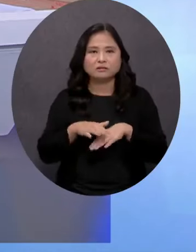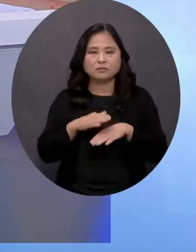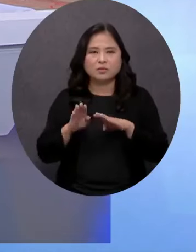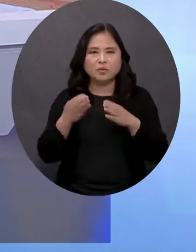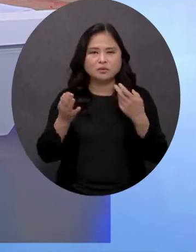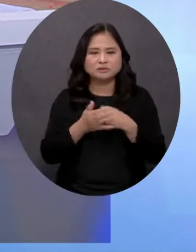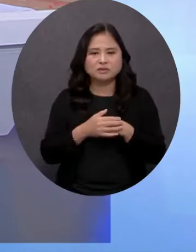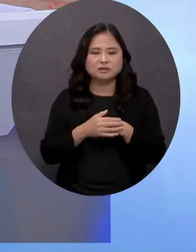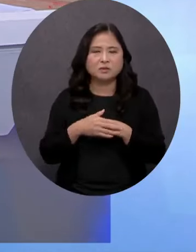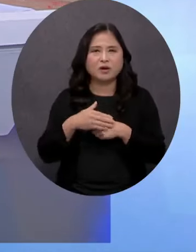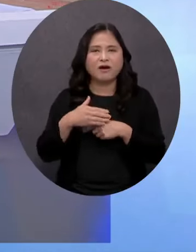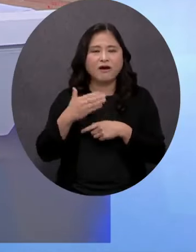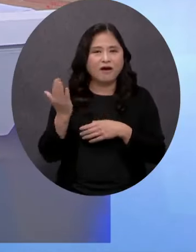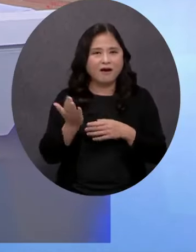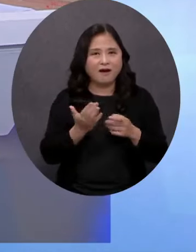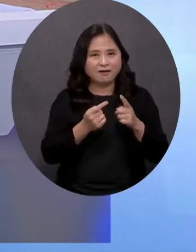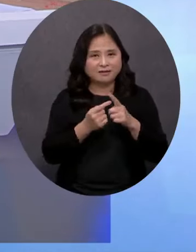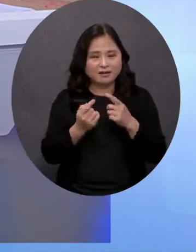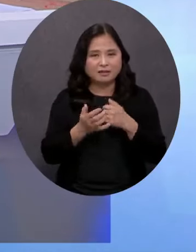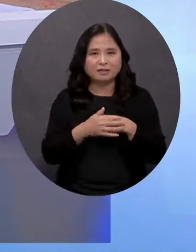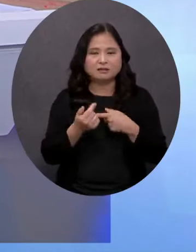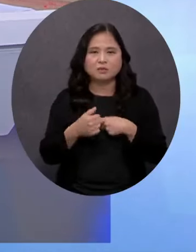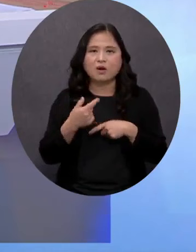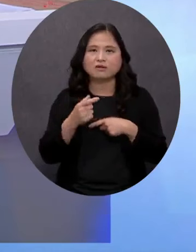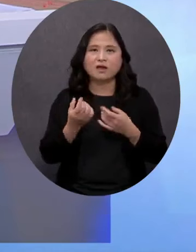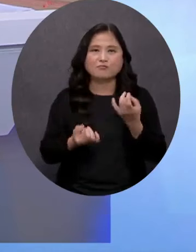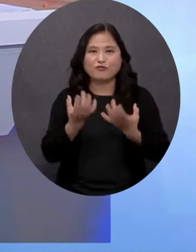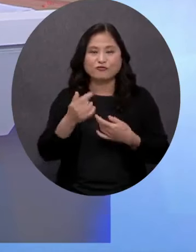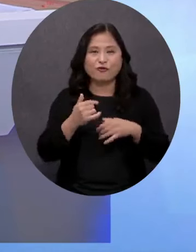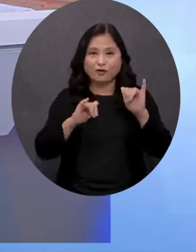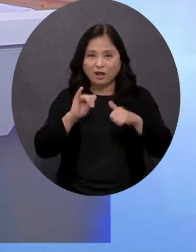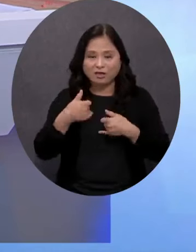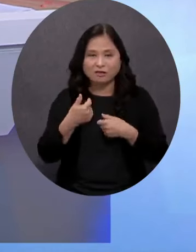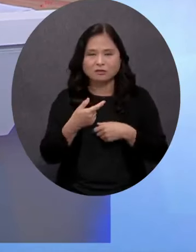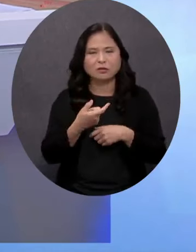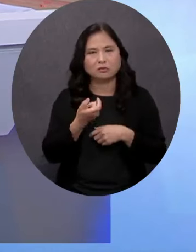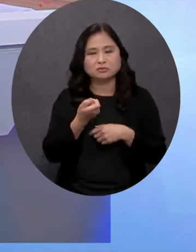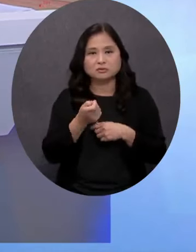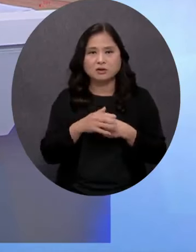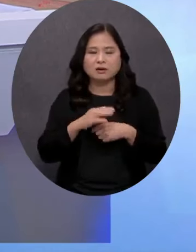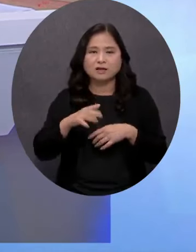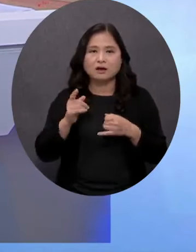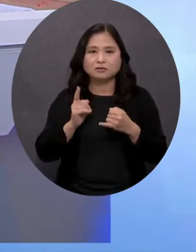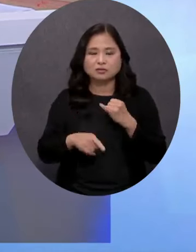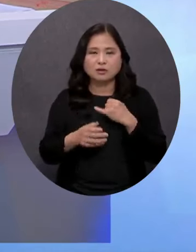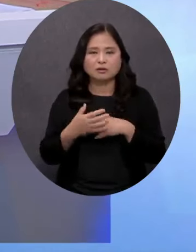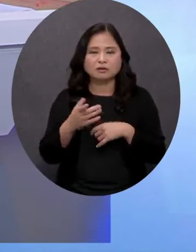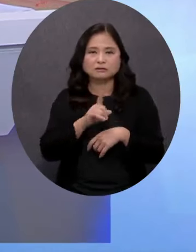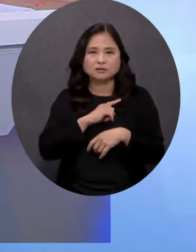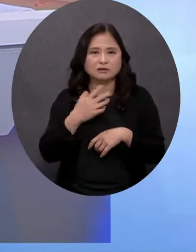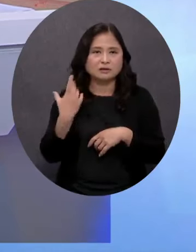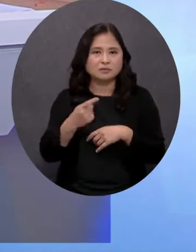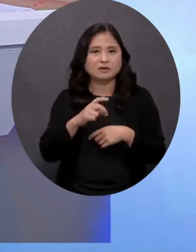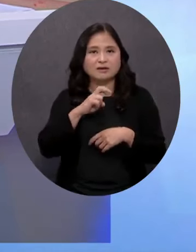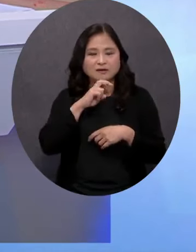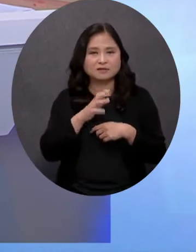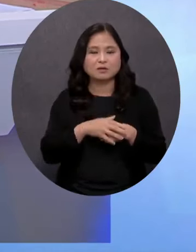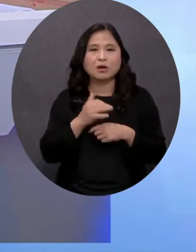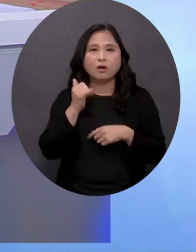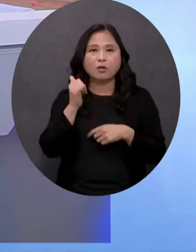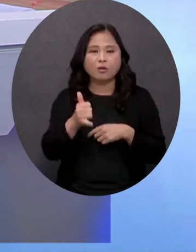客人咧，會因為咧睇煙火走嚟香港，但最終咧，我自己尋日啦，中午嘅時候啦，我都有去